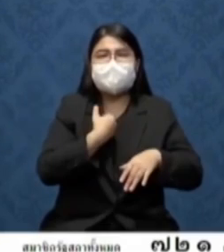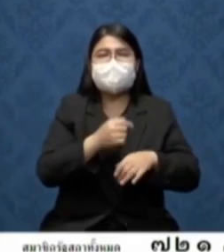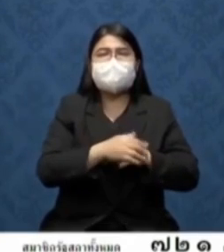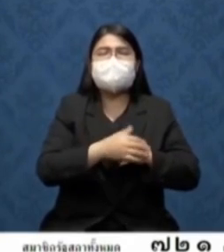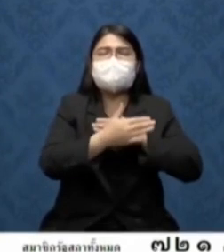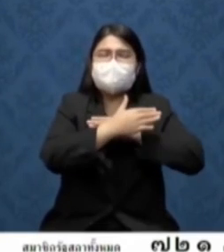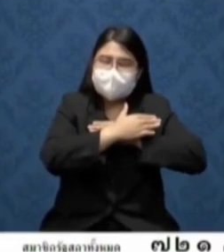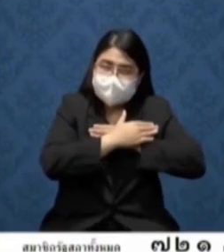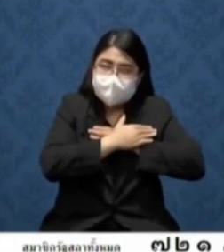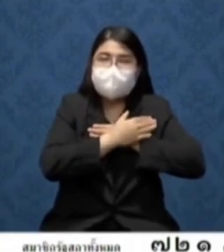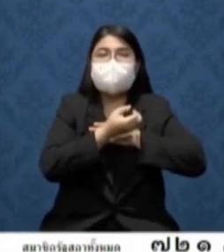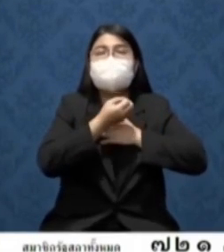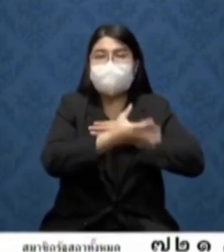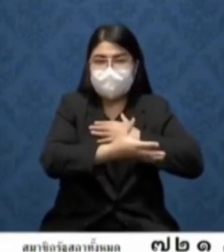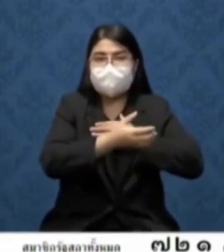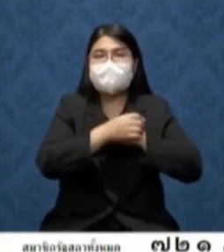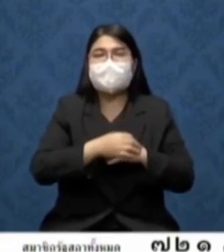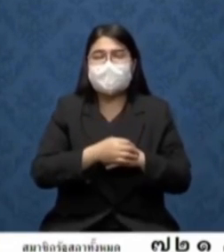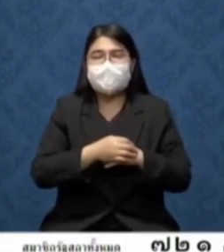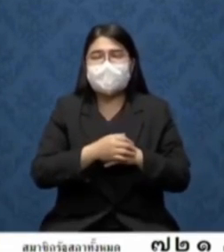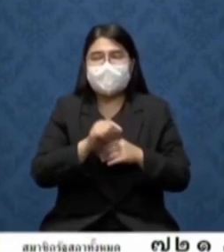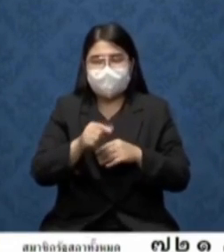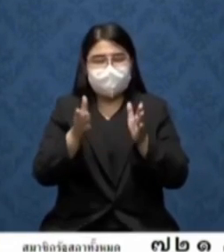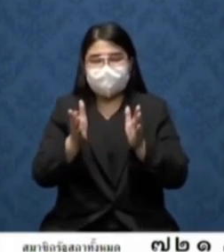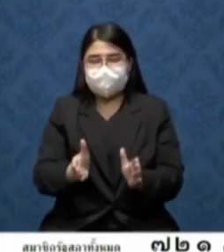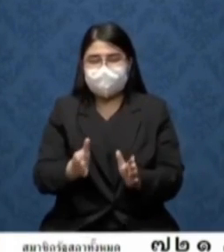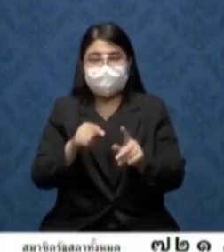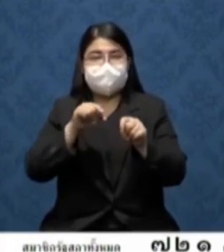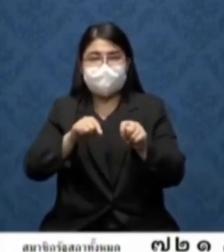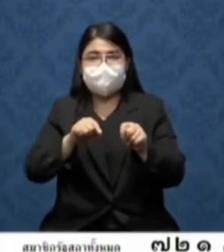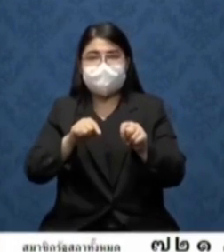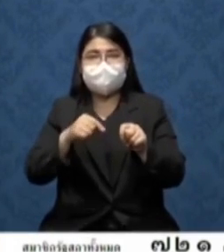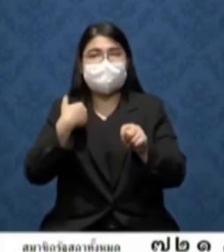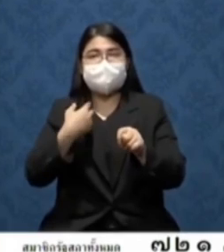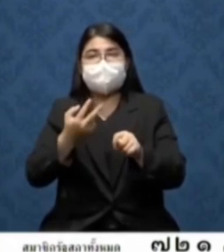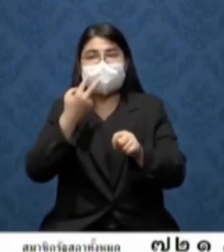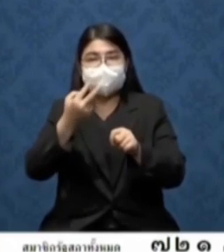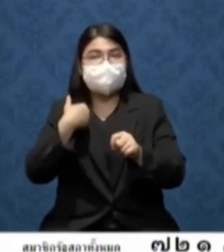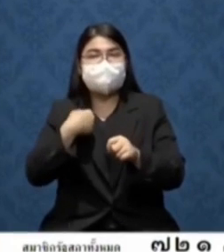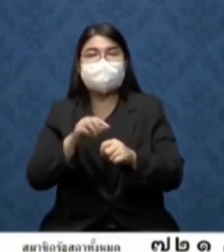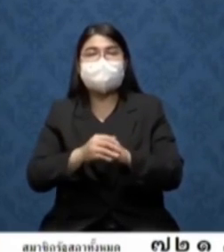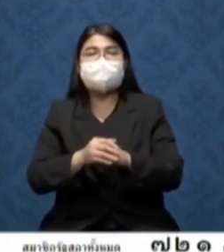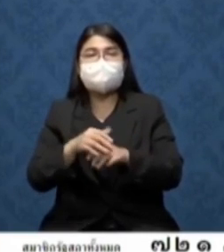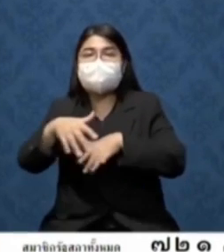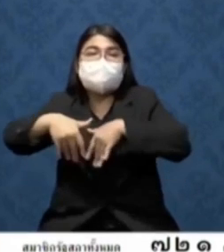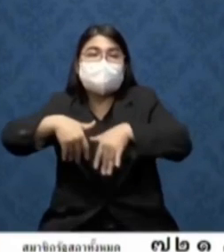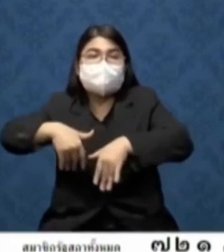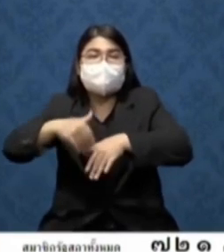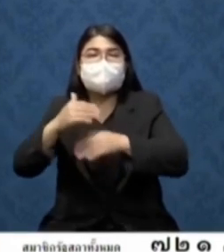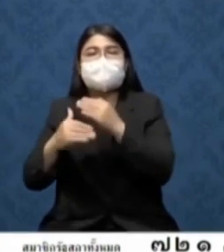าคนในตำบลนั้นย่อมอยากเห็นบ้านของตัวเองพัฒนามากกว่าและ